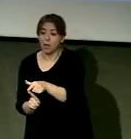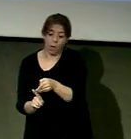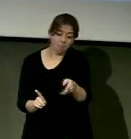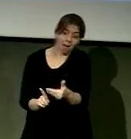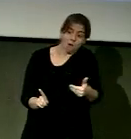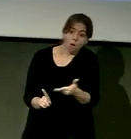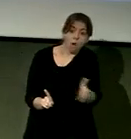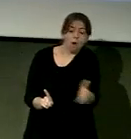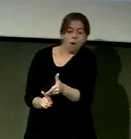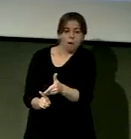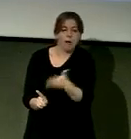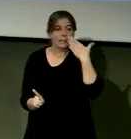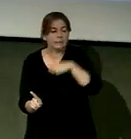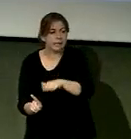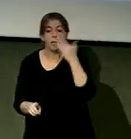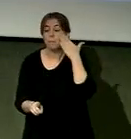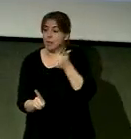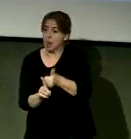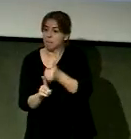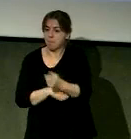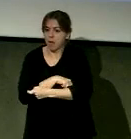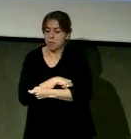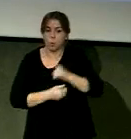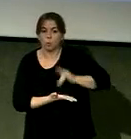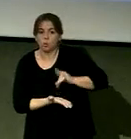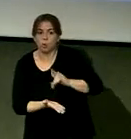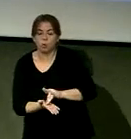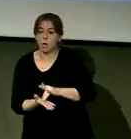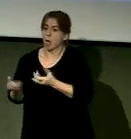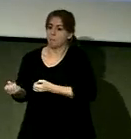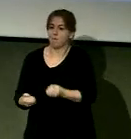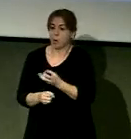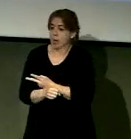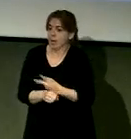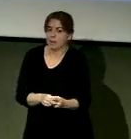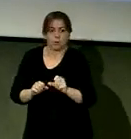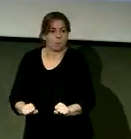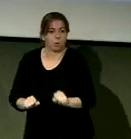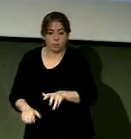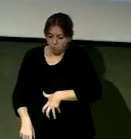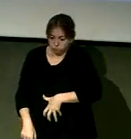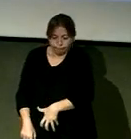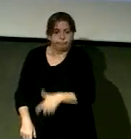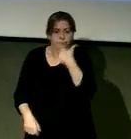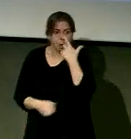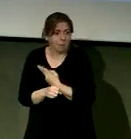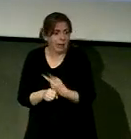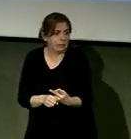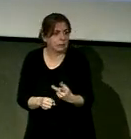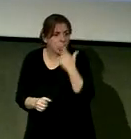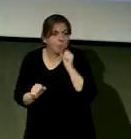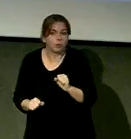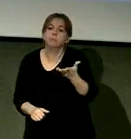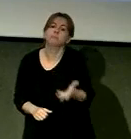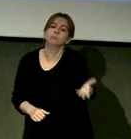enceintes entraîne un ensemble de risques qui peuvent survenir à tout moment de la grossesse. Donc, vous le savez mieux que moi, mais